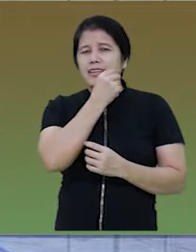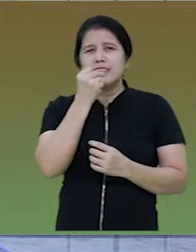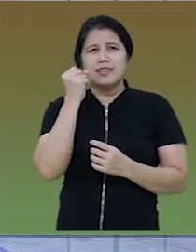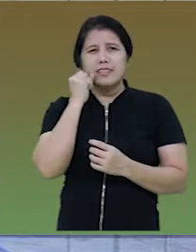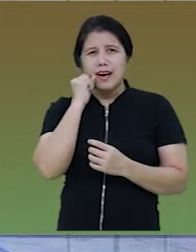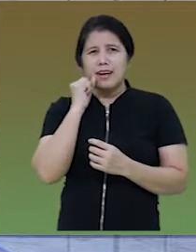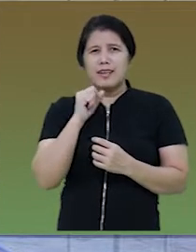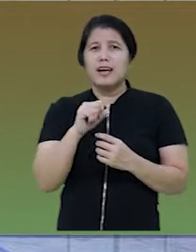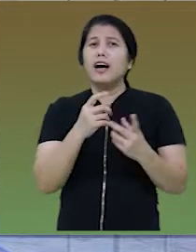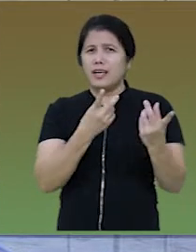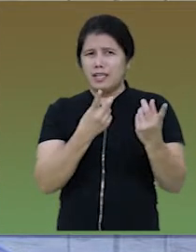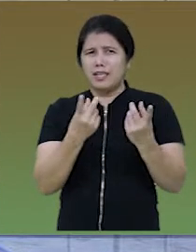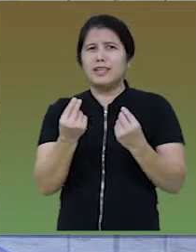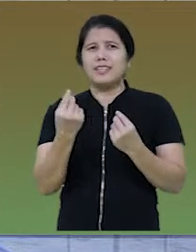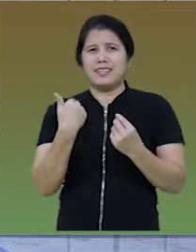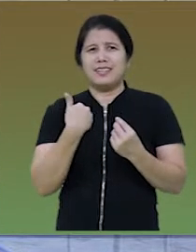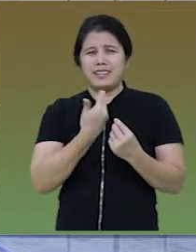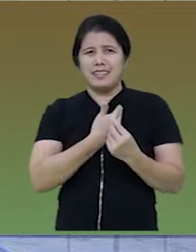sa paggawa, ha?